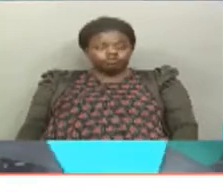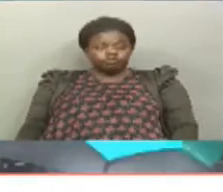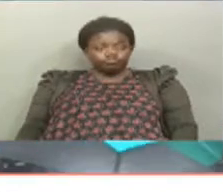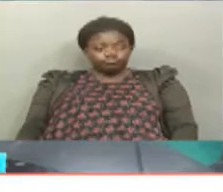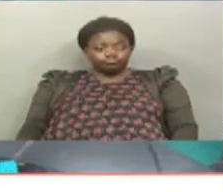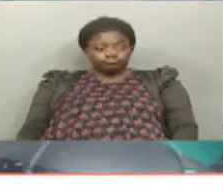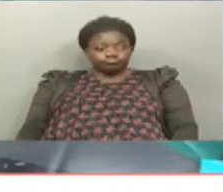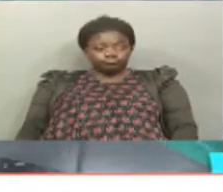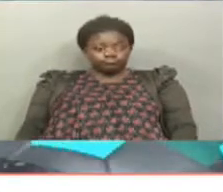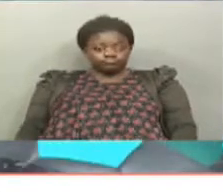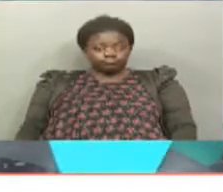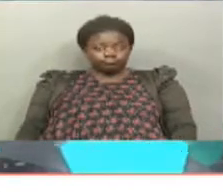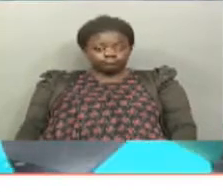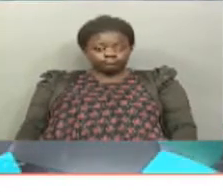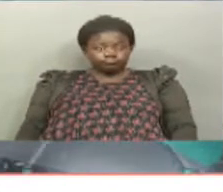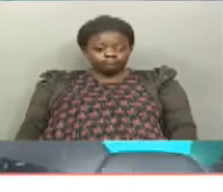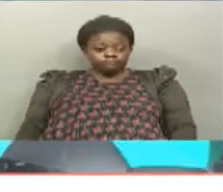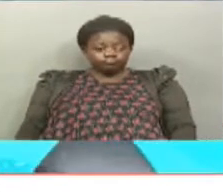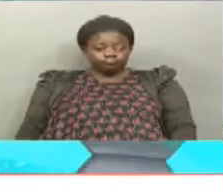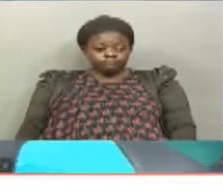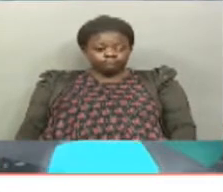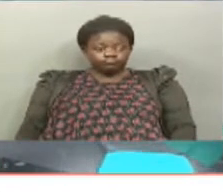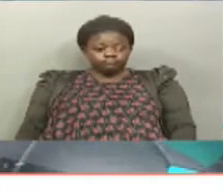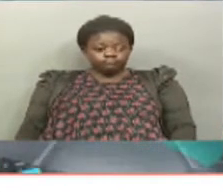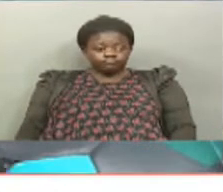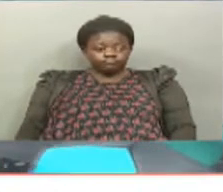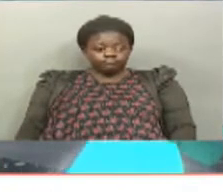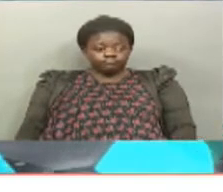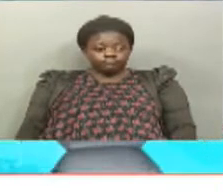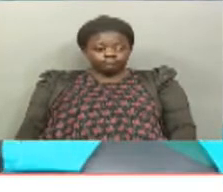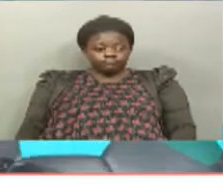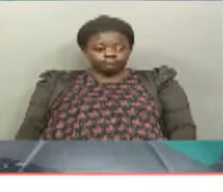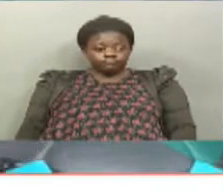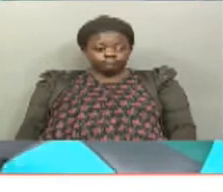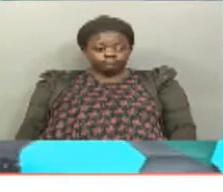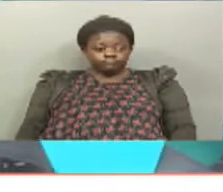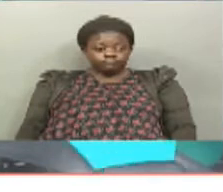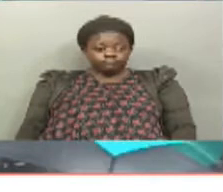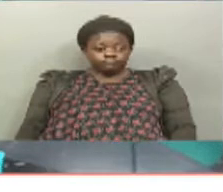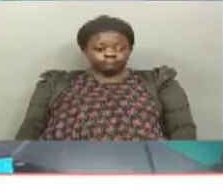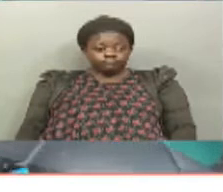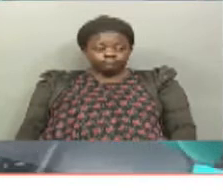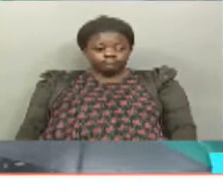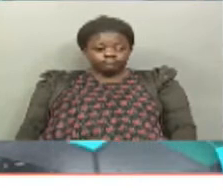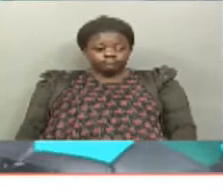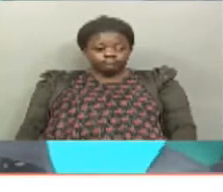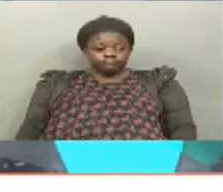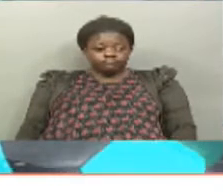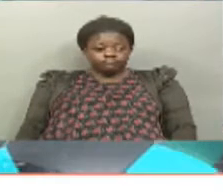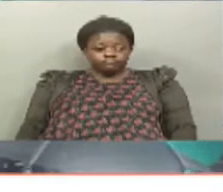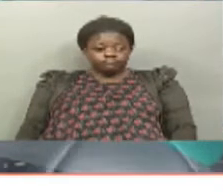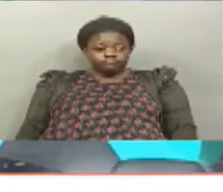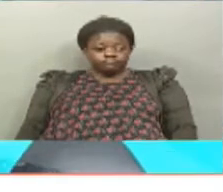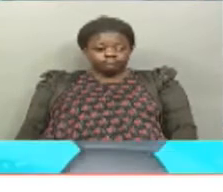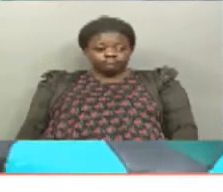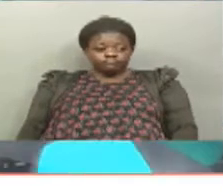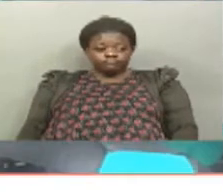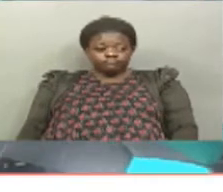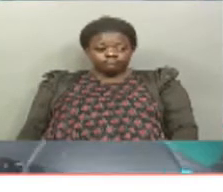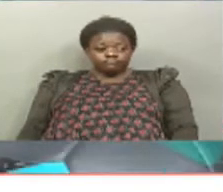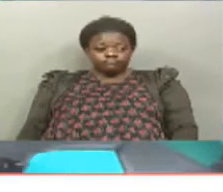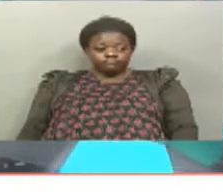mkagalwa wikendo na mpide tano. Ga Black Power abakusumusu wakujam liji chaza Blue FC Villa. KCCAFC ni Waxo